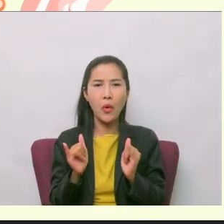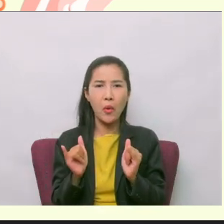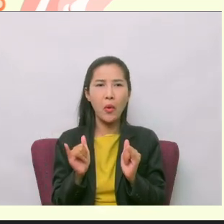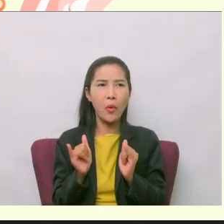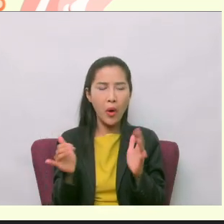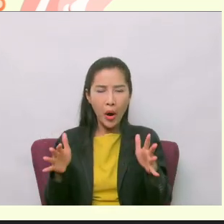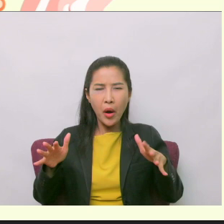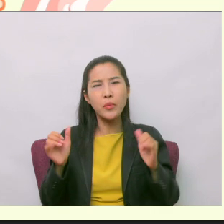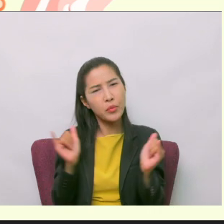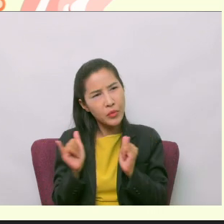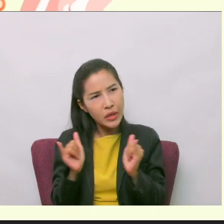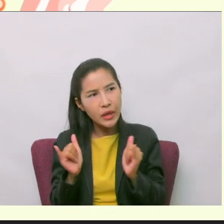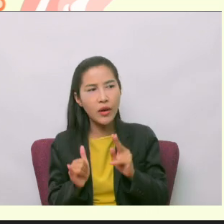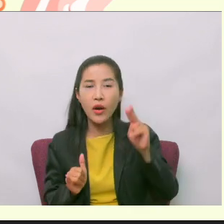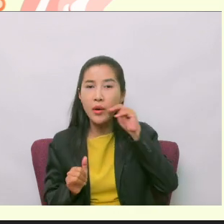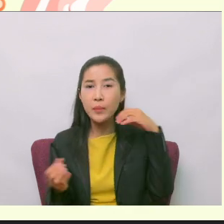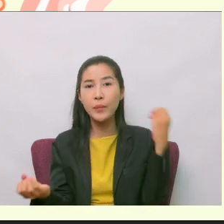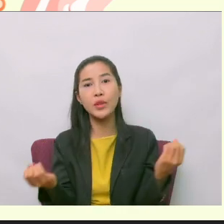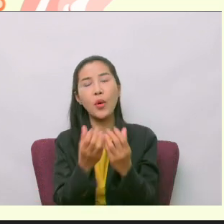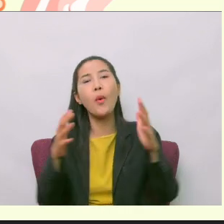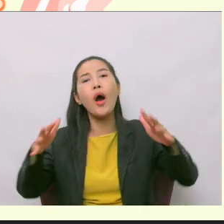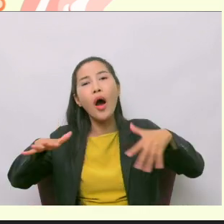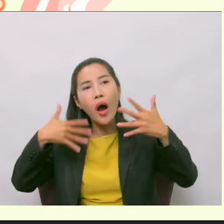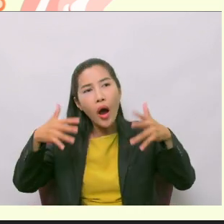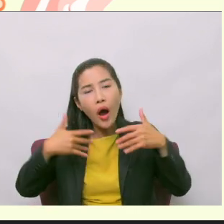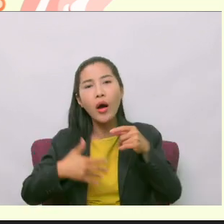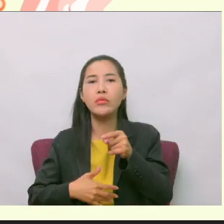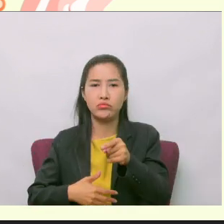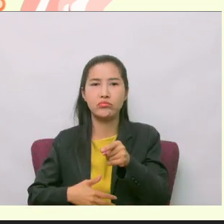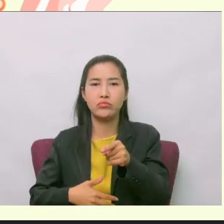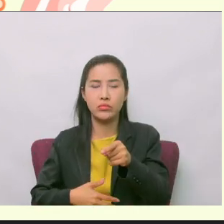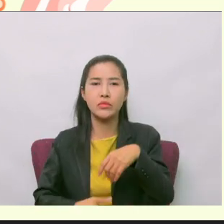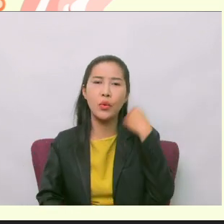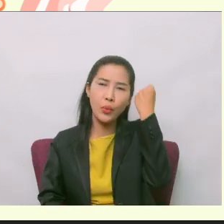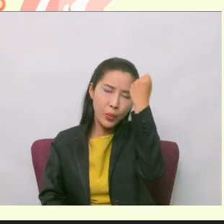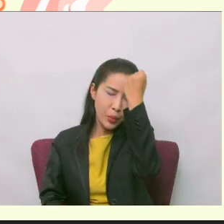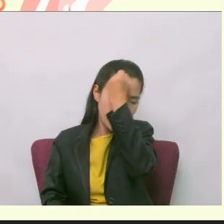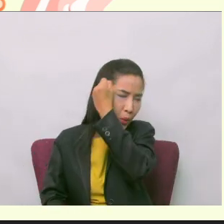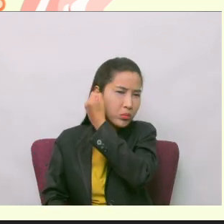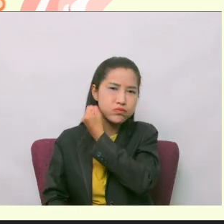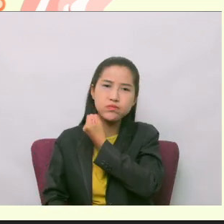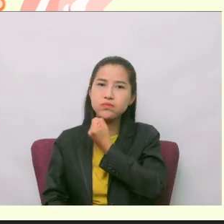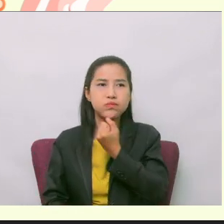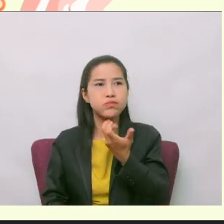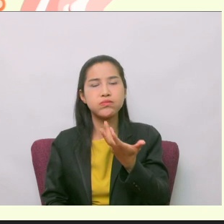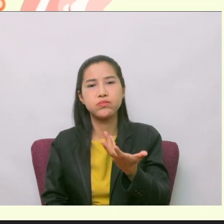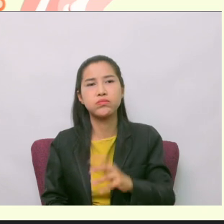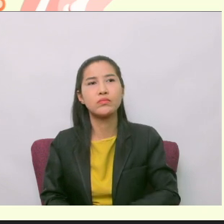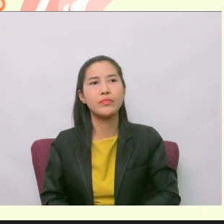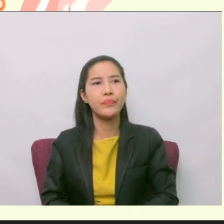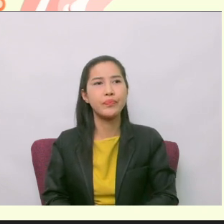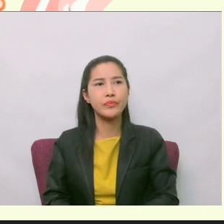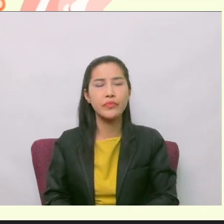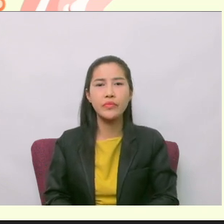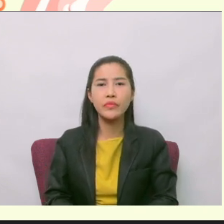อนนะคะของลูกประคบนะคะสมุนไพรลูกประคบที่กำลังทำงานเนี่ยค่ะมันเกิดการต้านกันเนาะน้ำเย็นกับอุณห